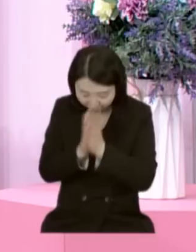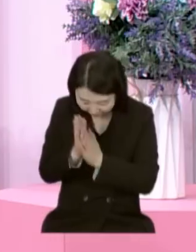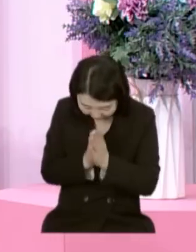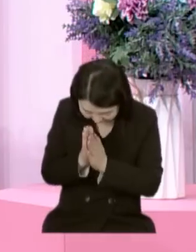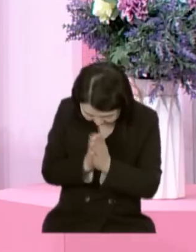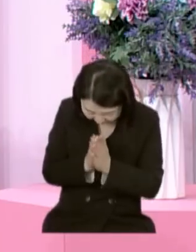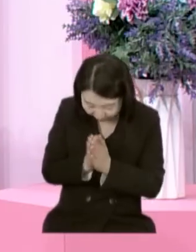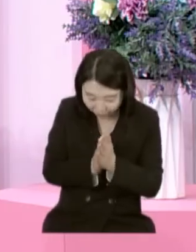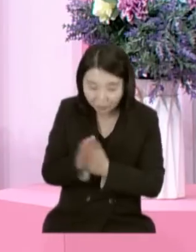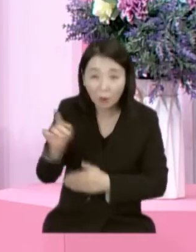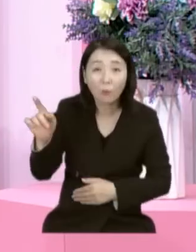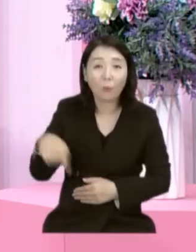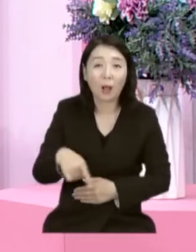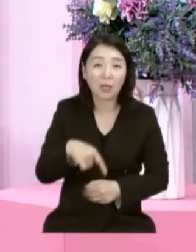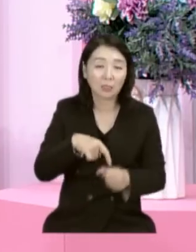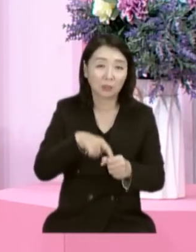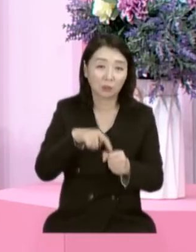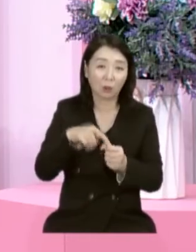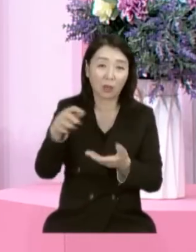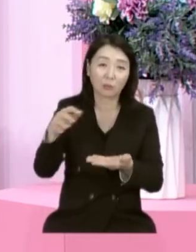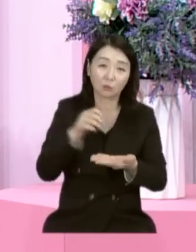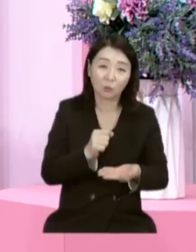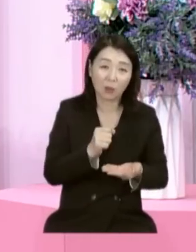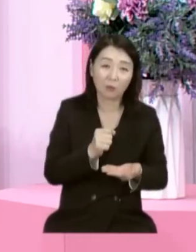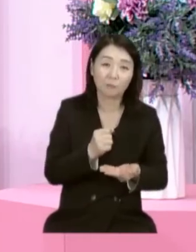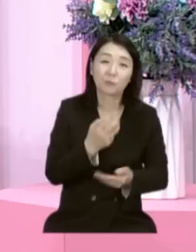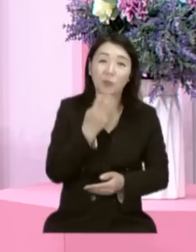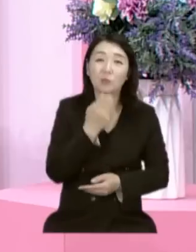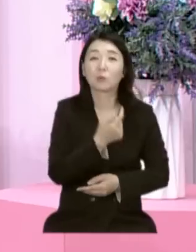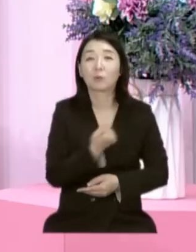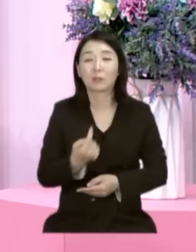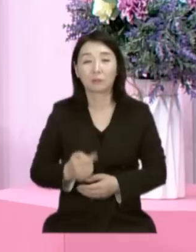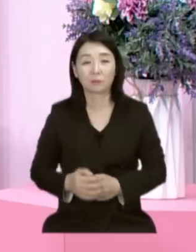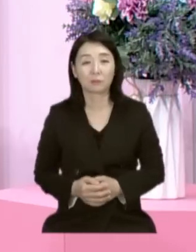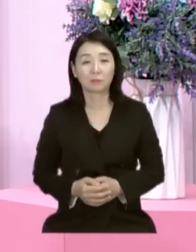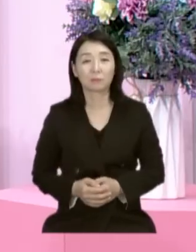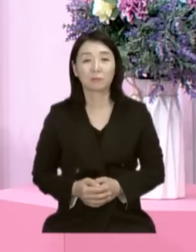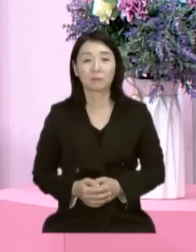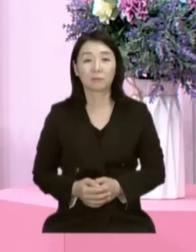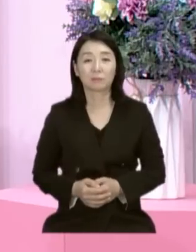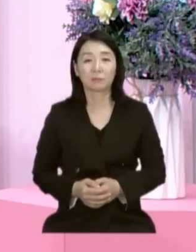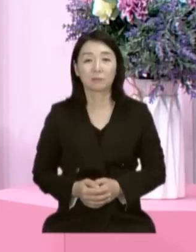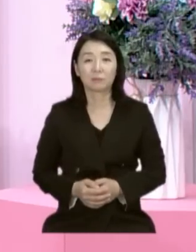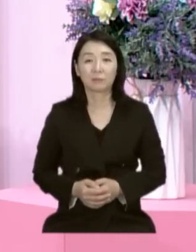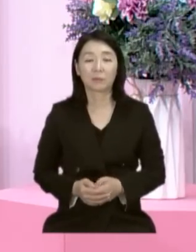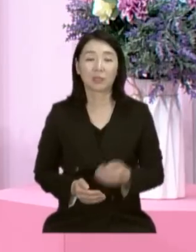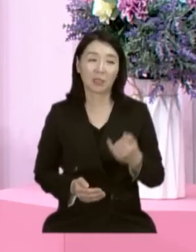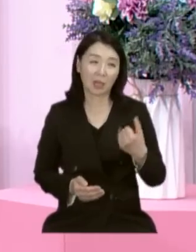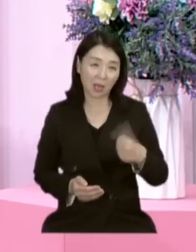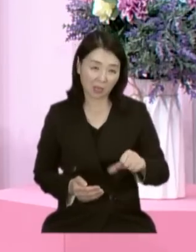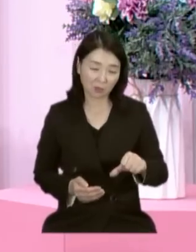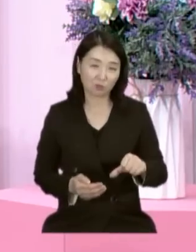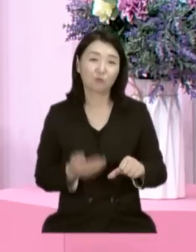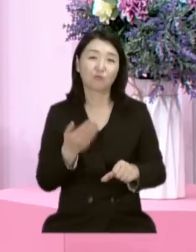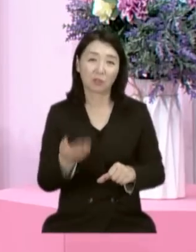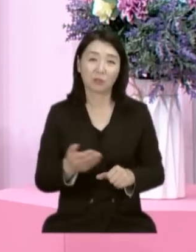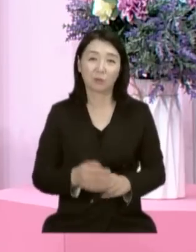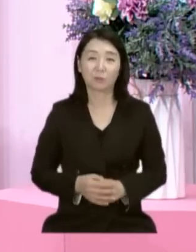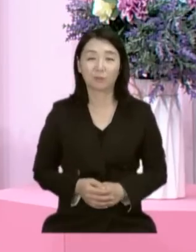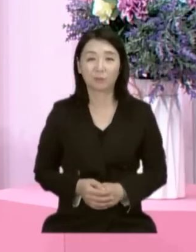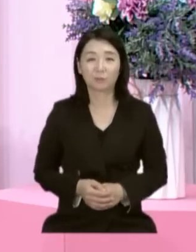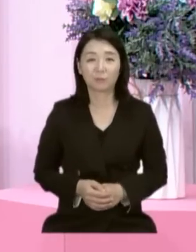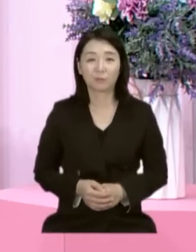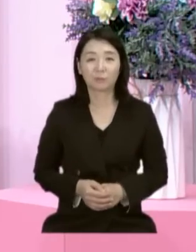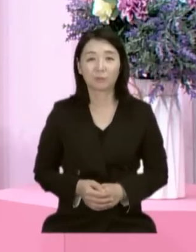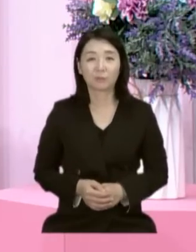고사를 지나고 그 떡을 가지고 서울에 올라오신 거예요. 자식들 주겠다고. 세상에.